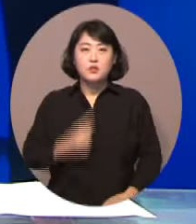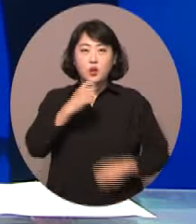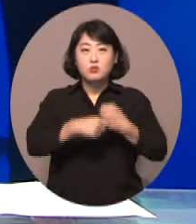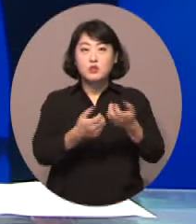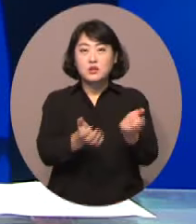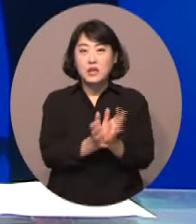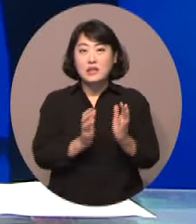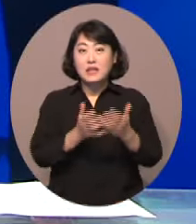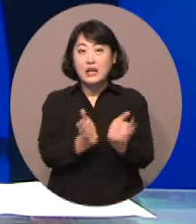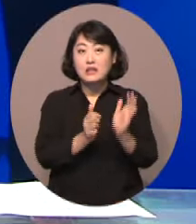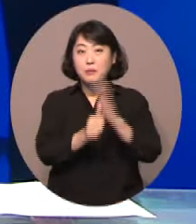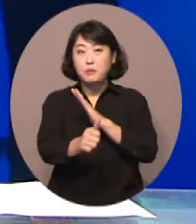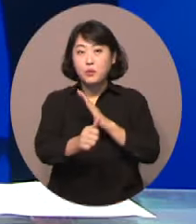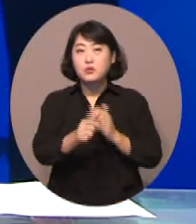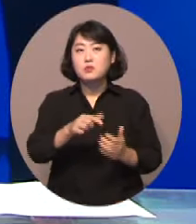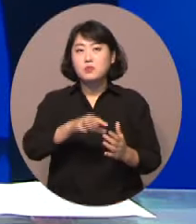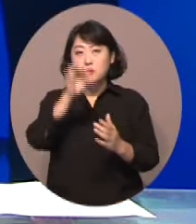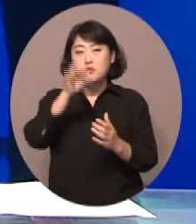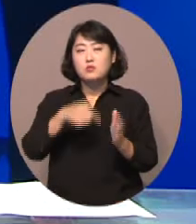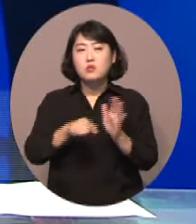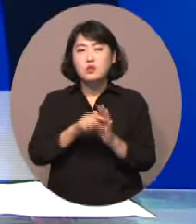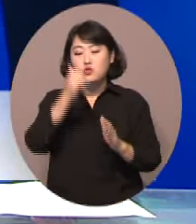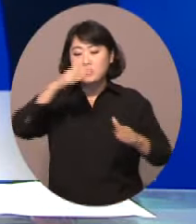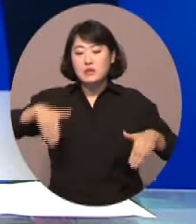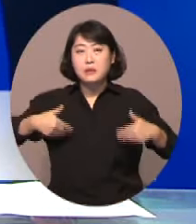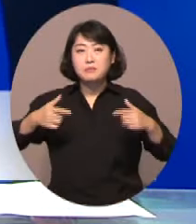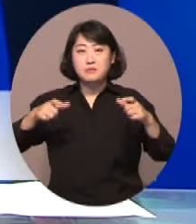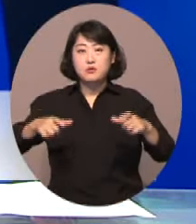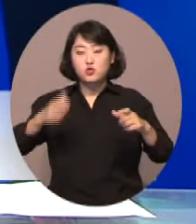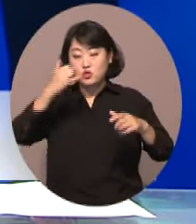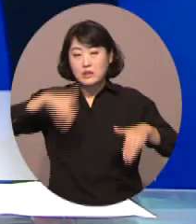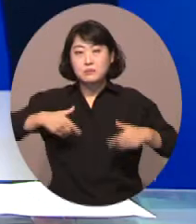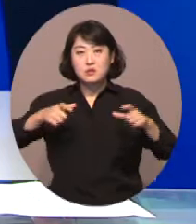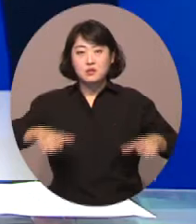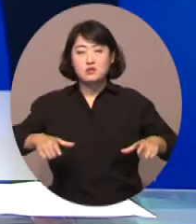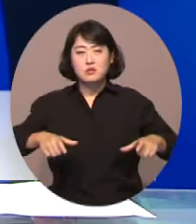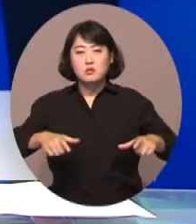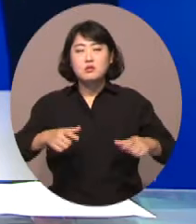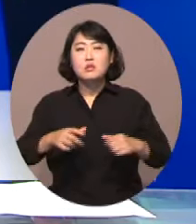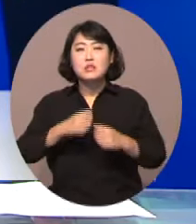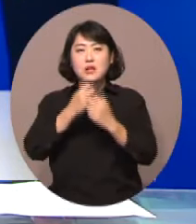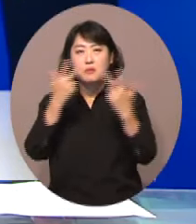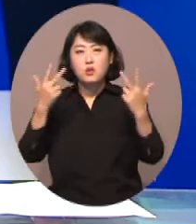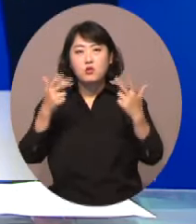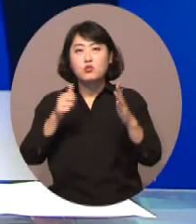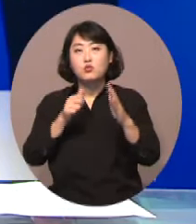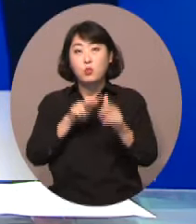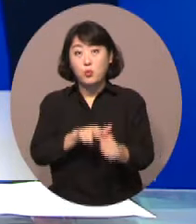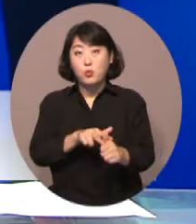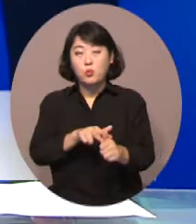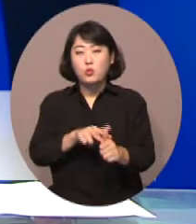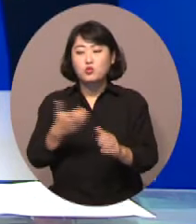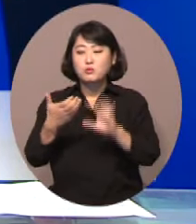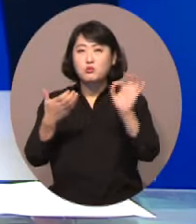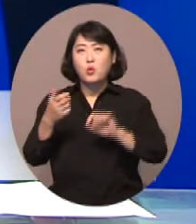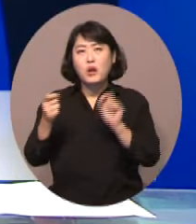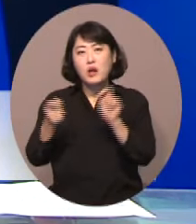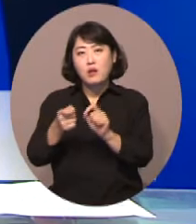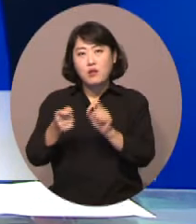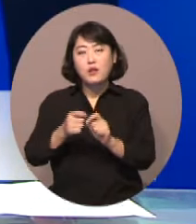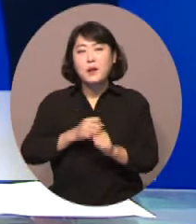더불어민주당 당대표 선출을 위한 충남 지역 경선에서 이재명 후보가 90%에 가까운 득표율로 대승을